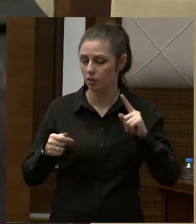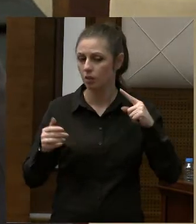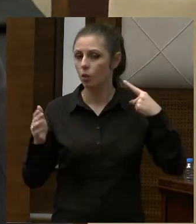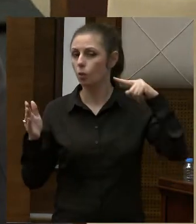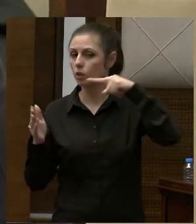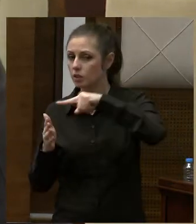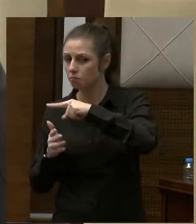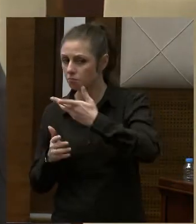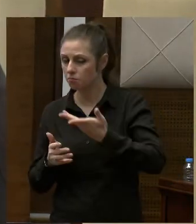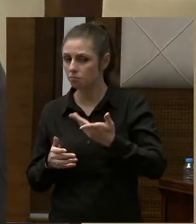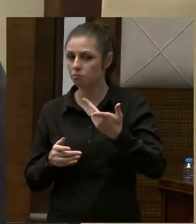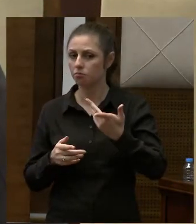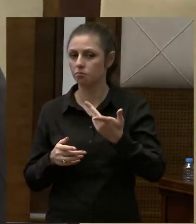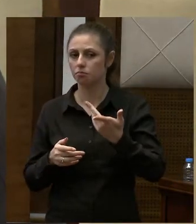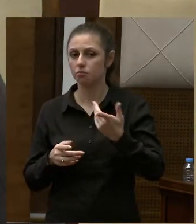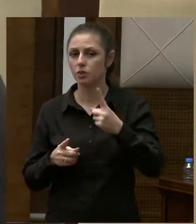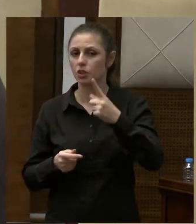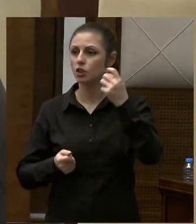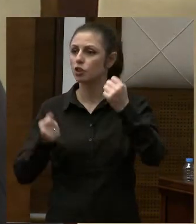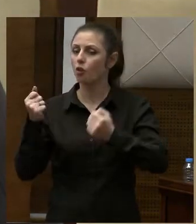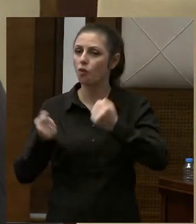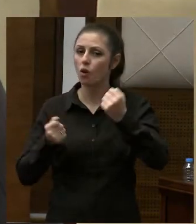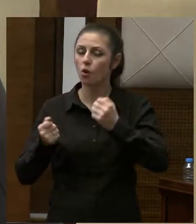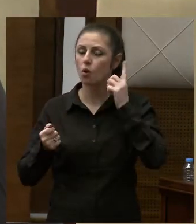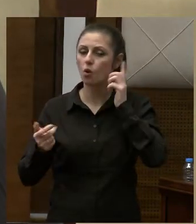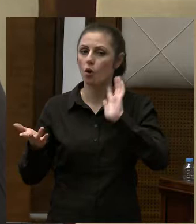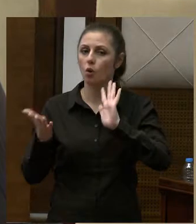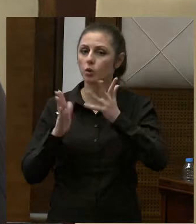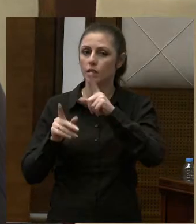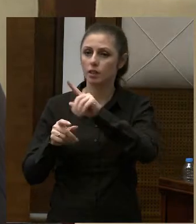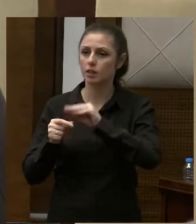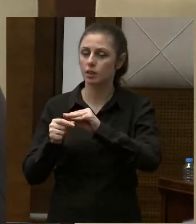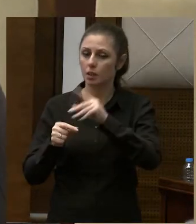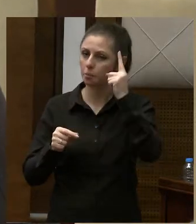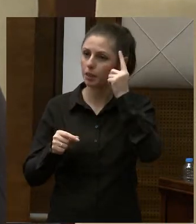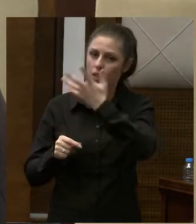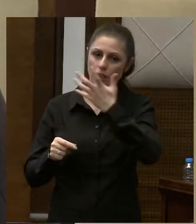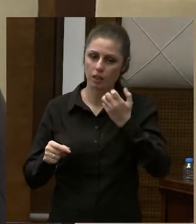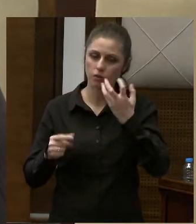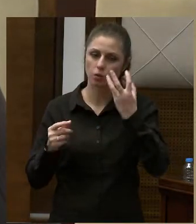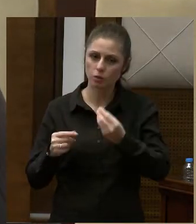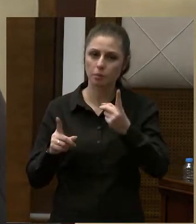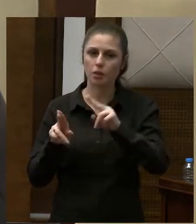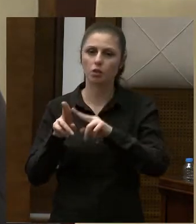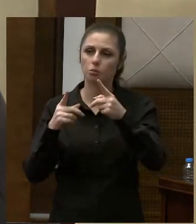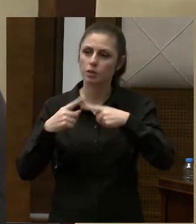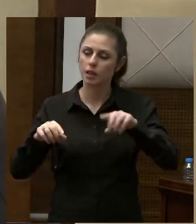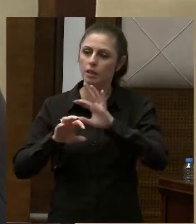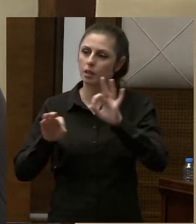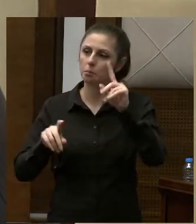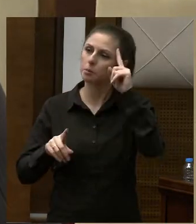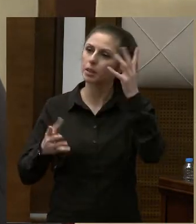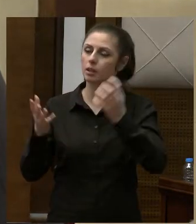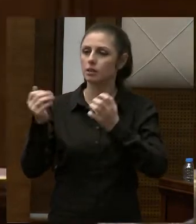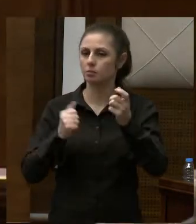evvel ifade ettiğiniz gibi caddelerle ilgili şoför odası ve esnaf odasından da bu konuda bilgi alınabilirse komisyonumuz çağırsın, gerekli arkadaşlar bilgi alırsa